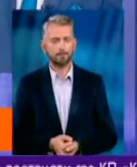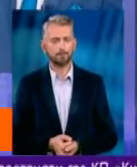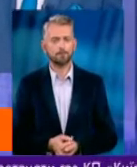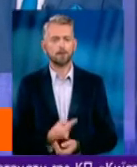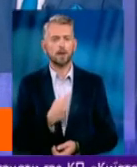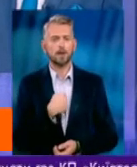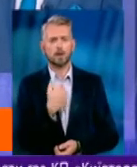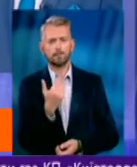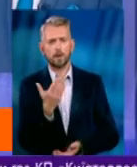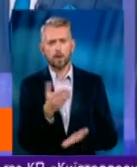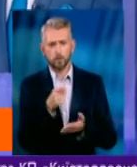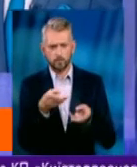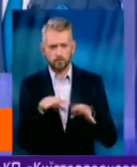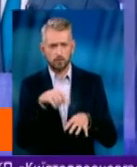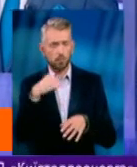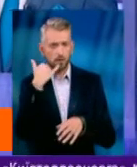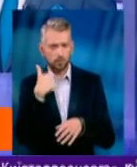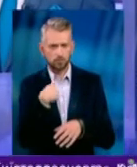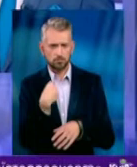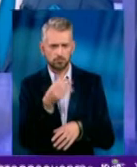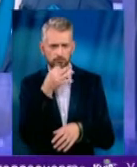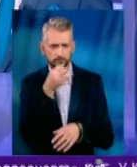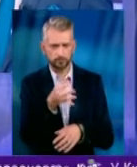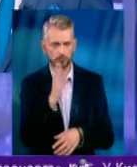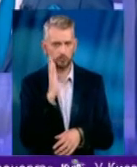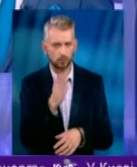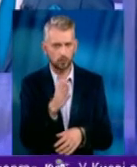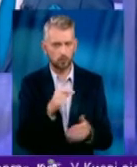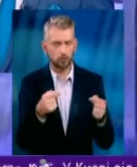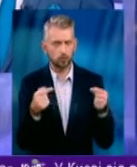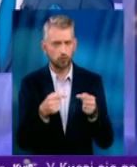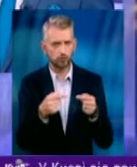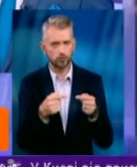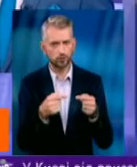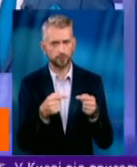я вам, якщо ви залишили координати, ми вам дамо відповідь точну,